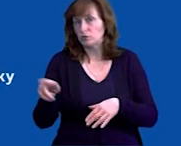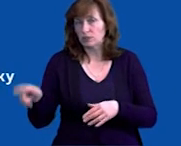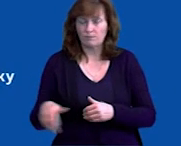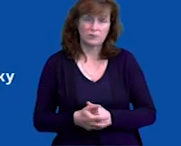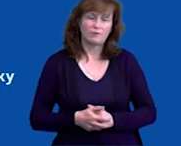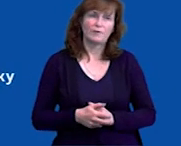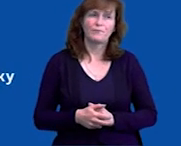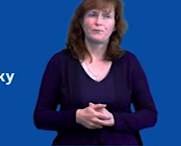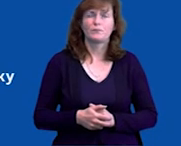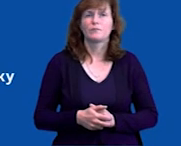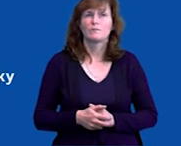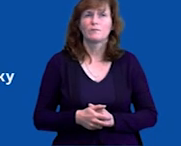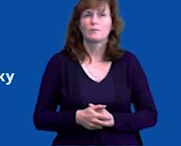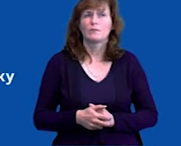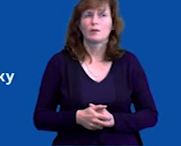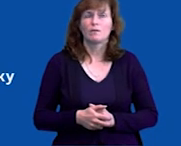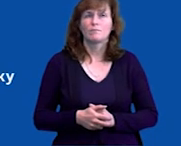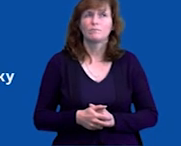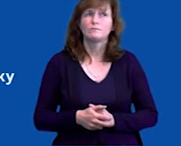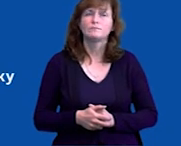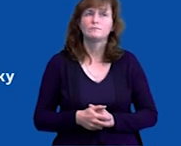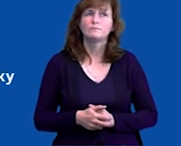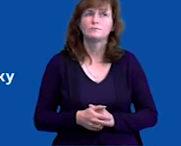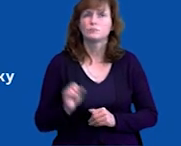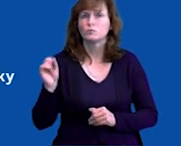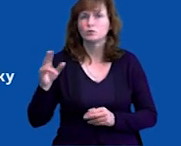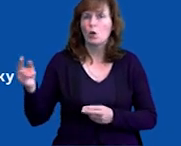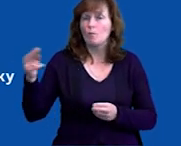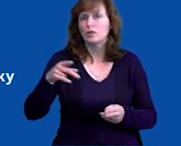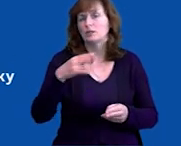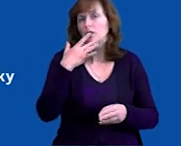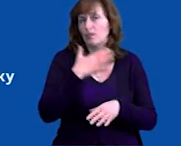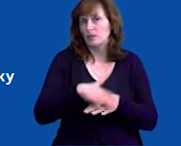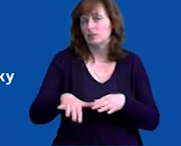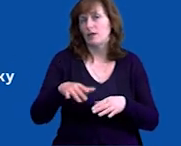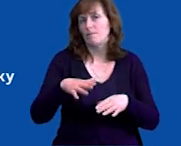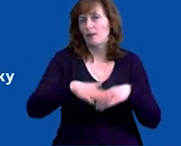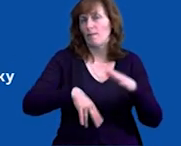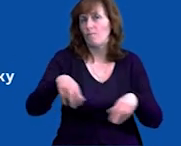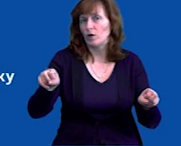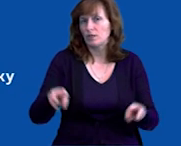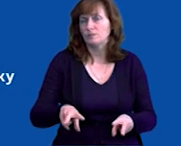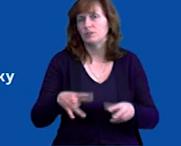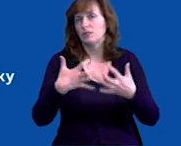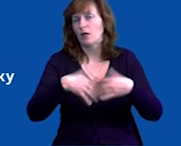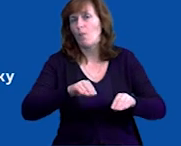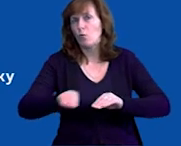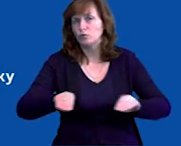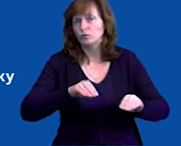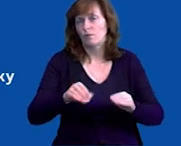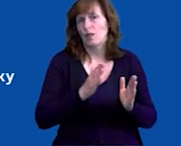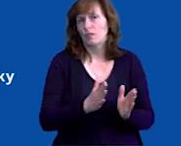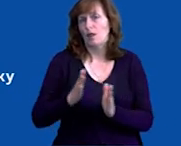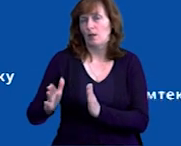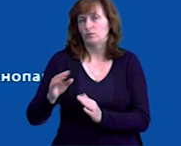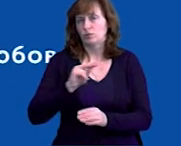будуть залучені разом з коштами і обладнанням приїде іноземний фахівець робити монтажні роботи і пускові